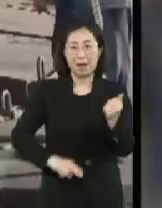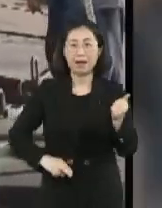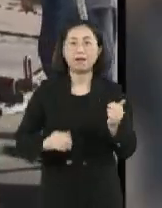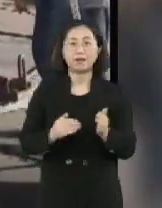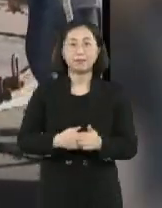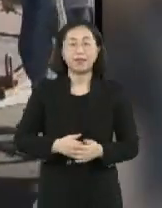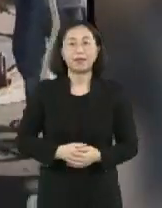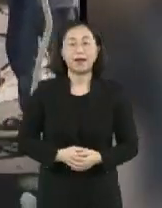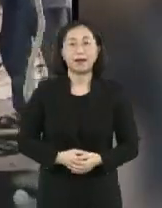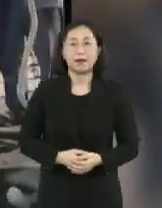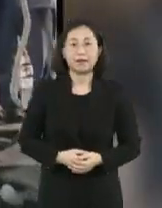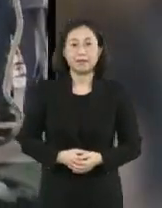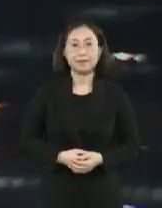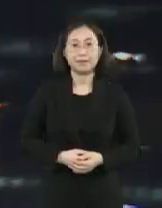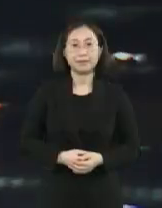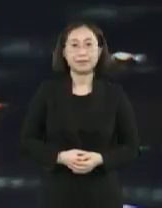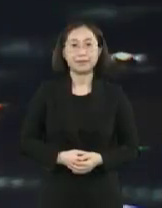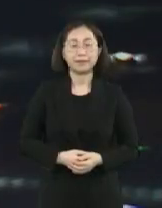팔렸습니다.